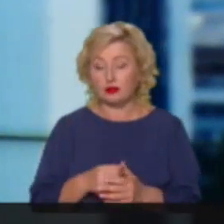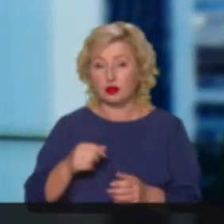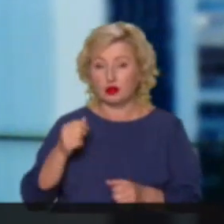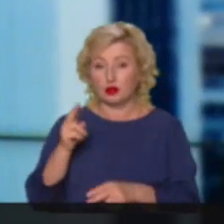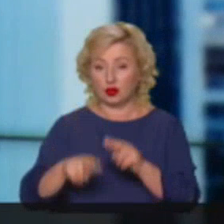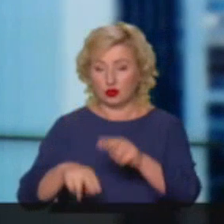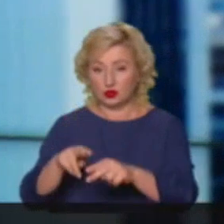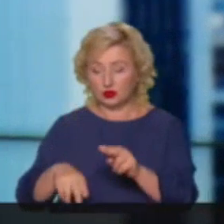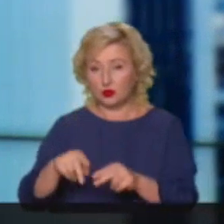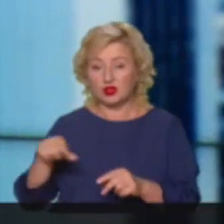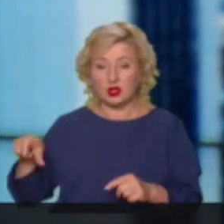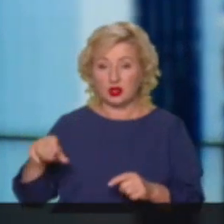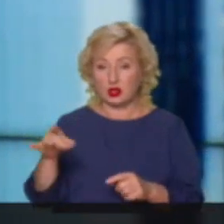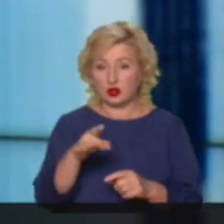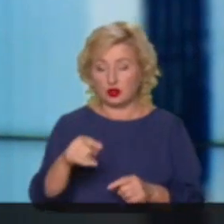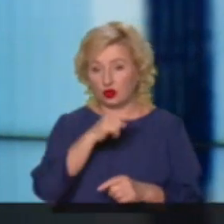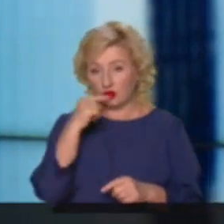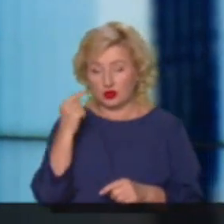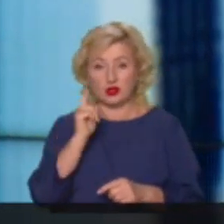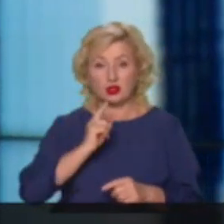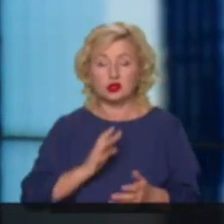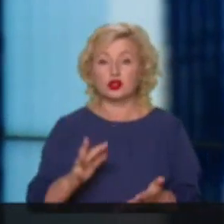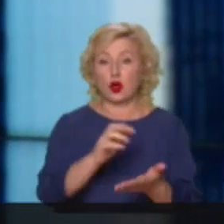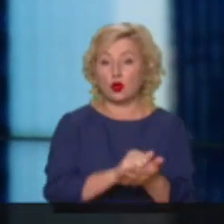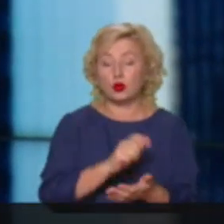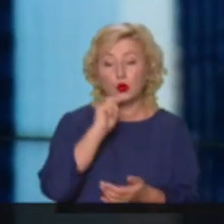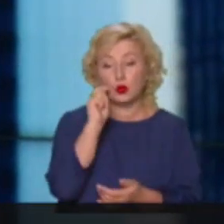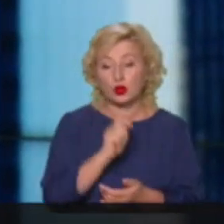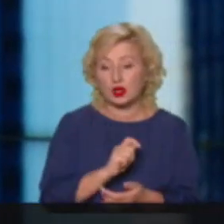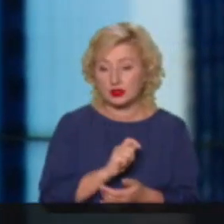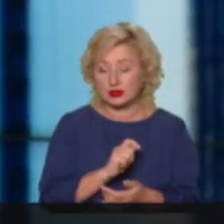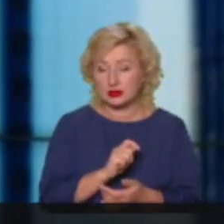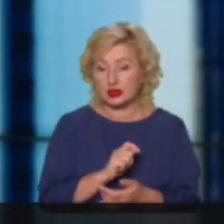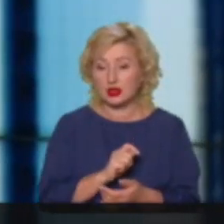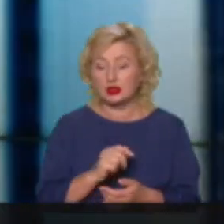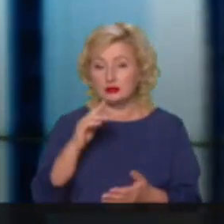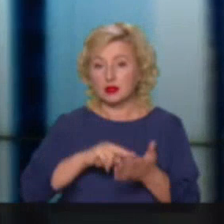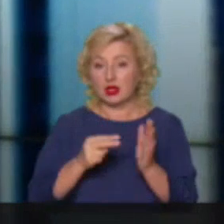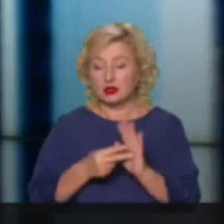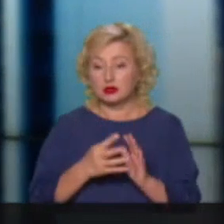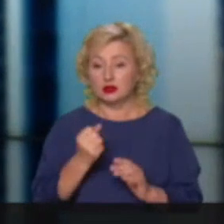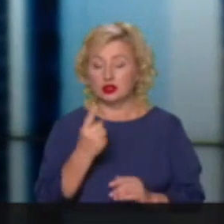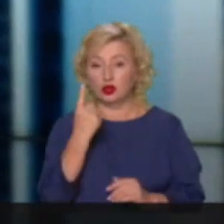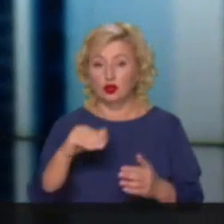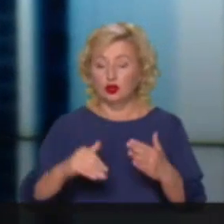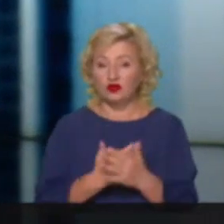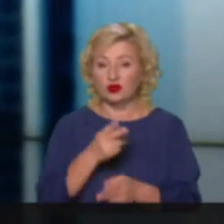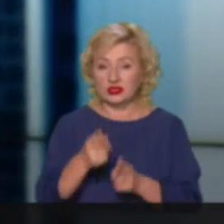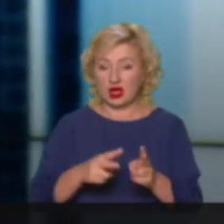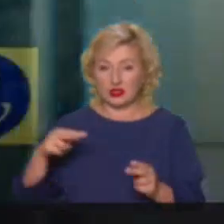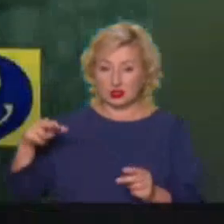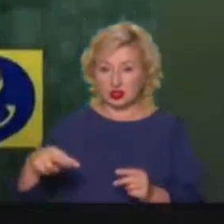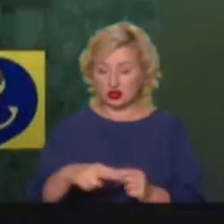прокладають із території російської на тимчасово окуповані українські. Зокрема, збираються вони ще одну нову залізничну